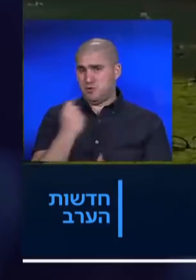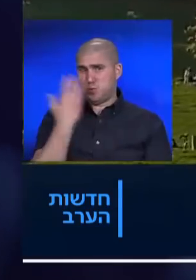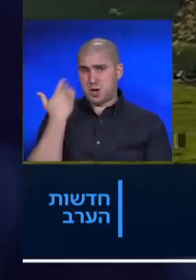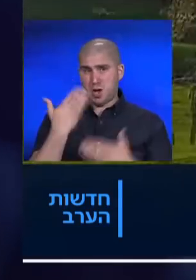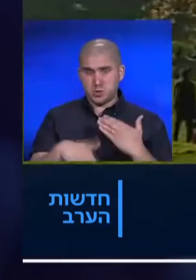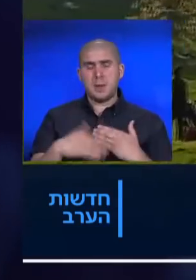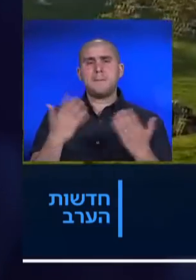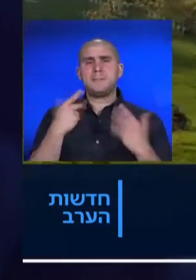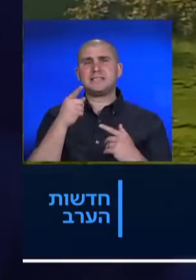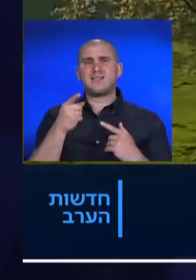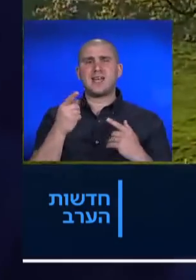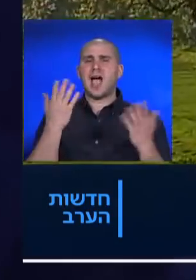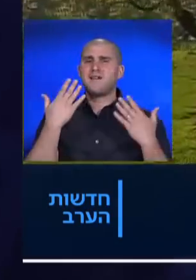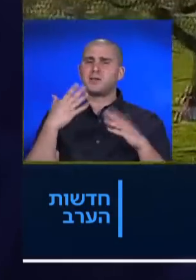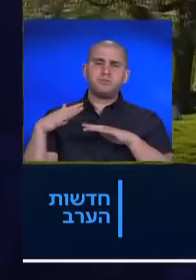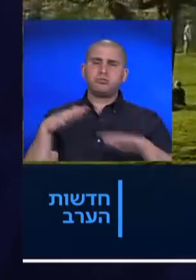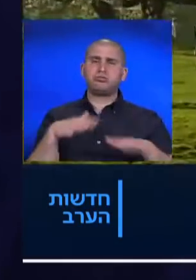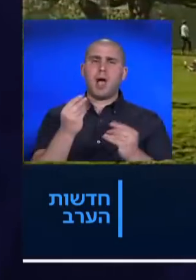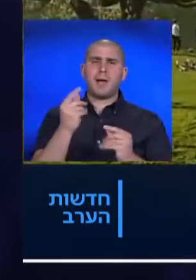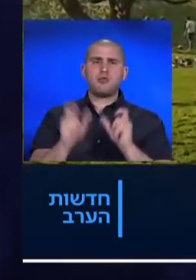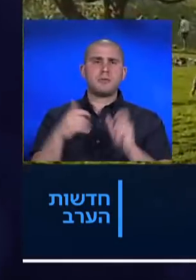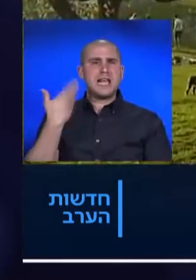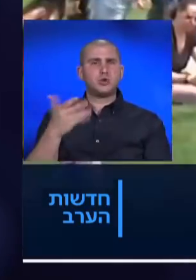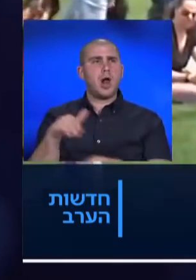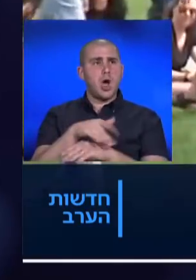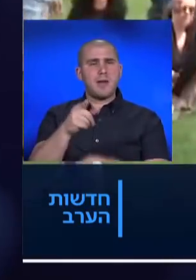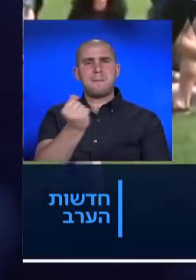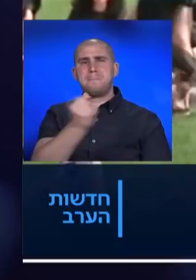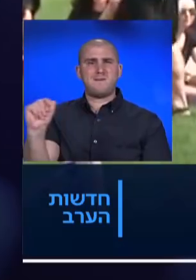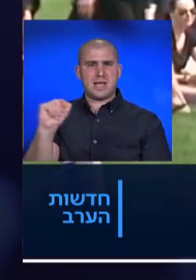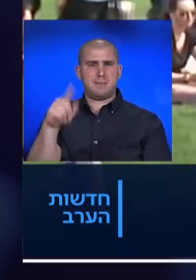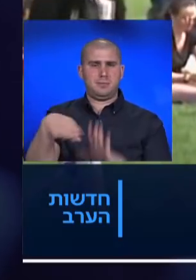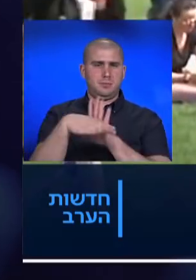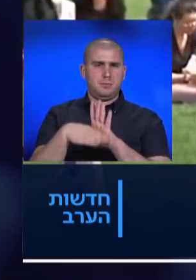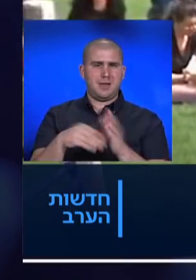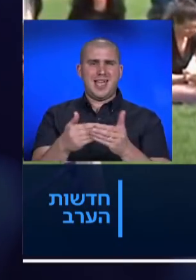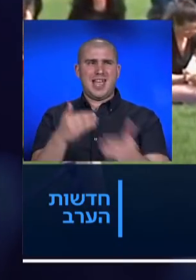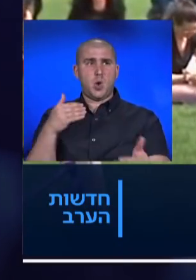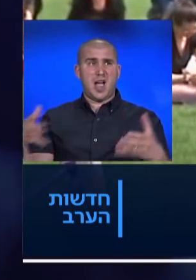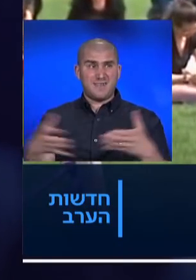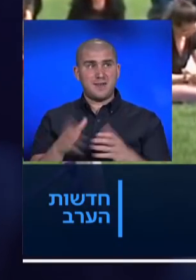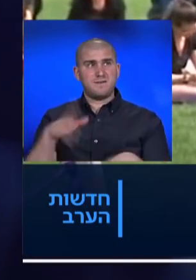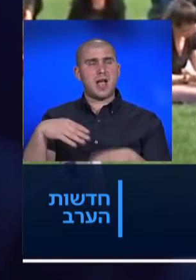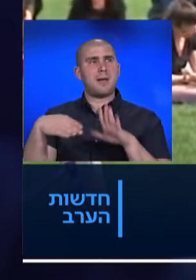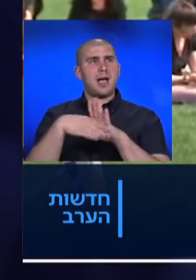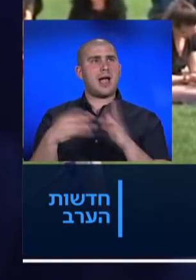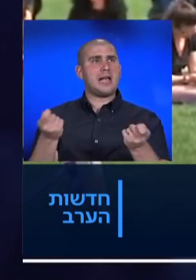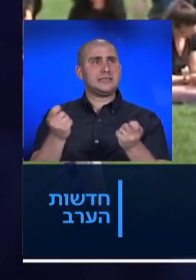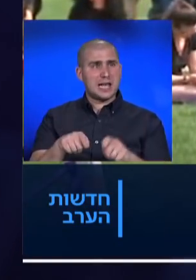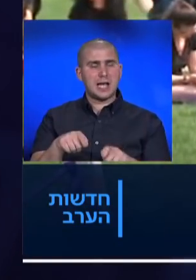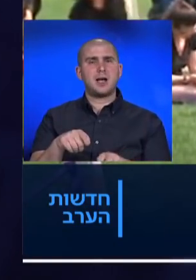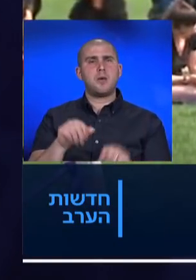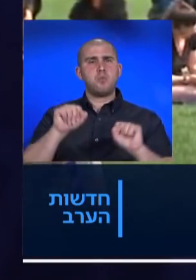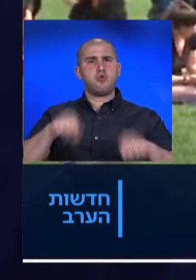האביבי הוציא רבים לרחובות, תוך שהם מפירים גם את כללי הריחוק החברתי וגם את כללי הסגר. המושלים וראשי הערים קוראים